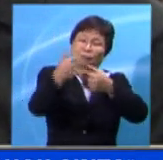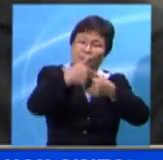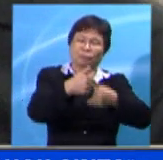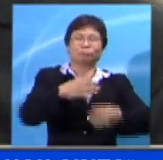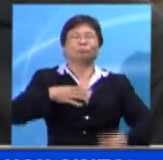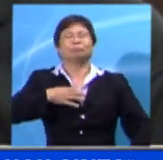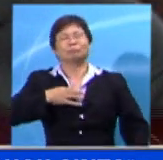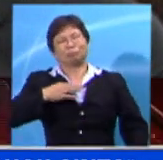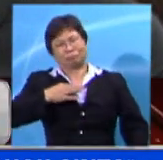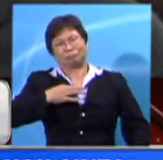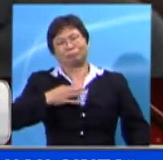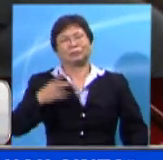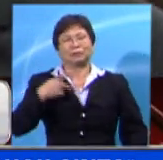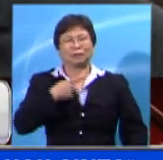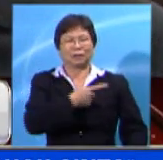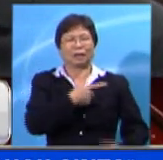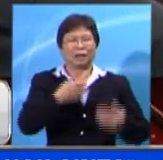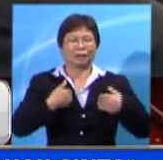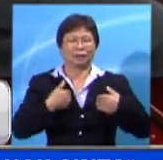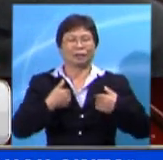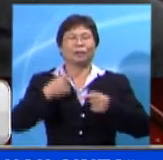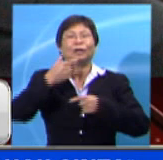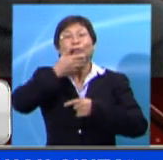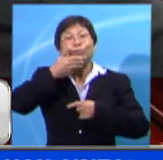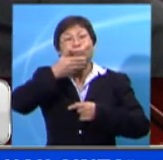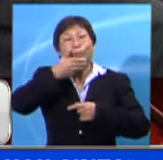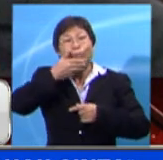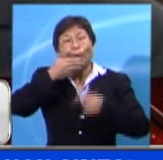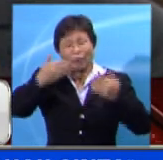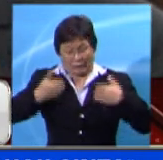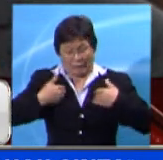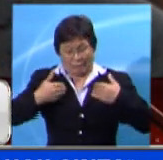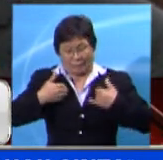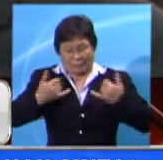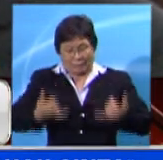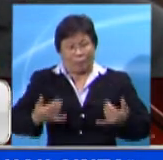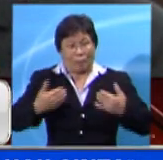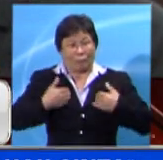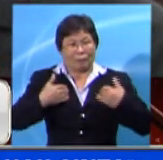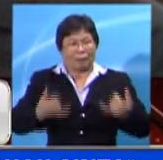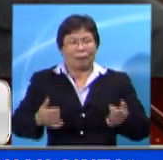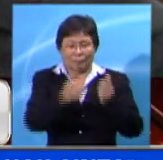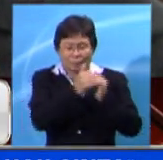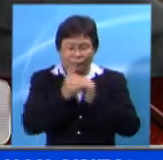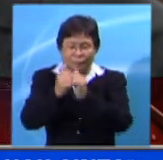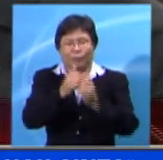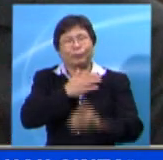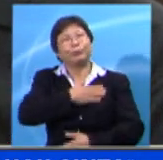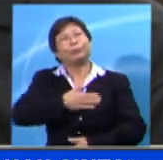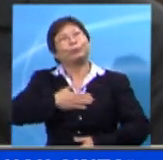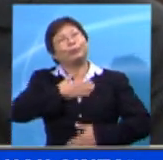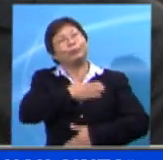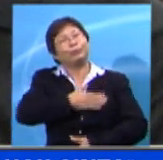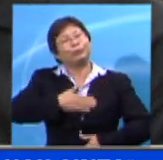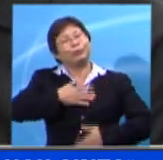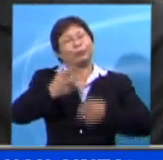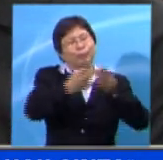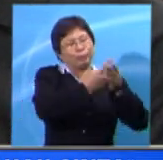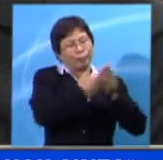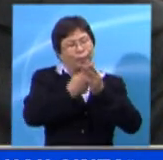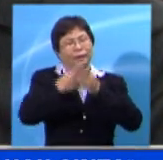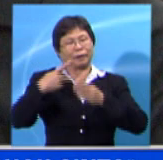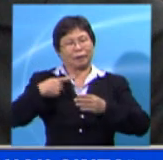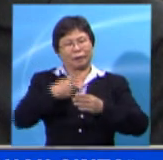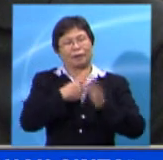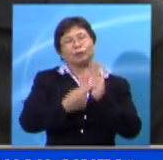sukela jadi kita dapati generasi j-jendra Yang ada sekarang ni dapat sama-sama menghayatilah perpaduan yang kita